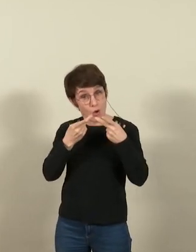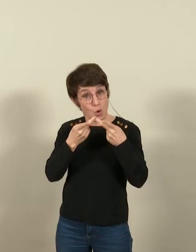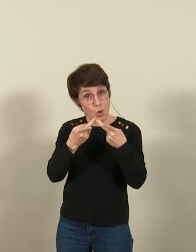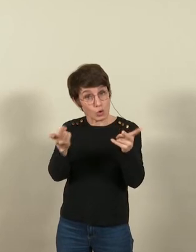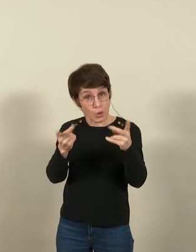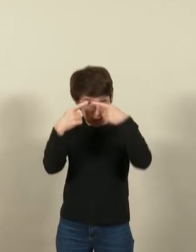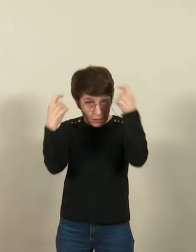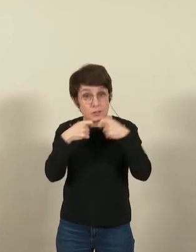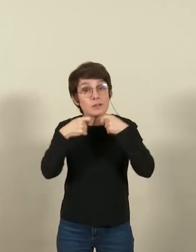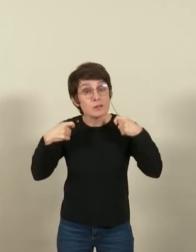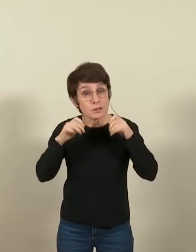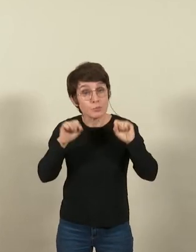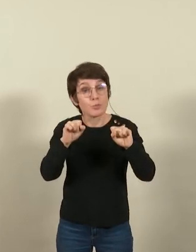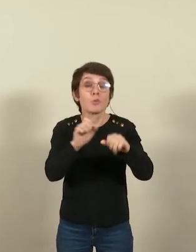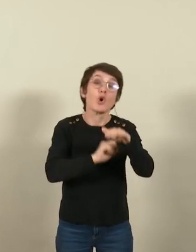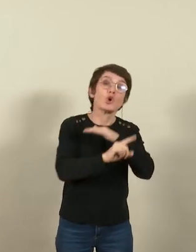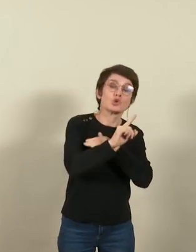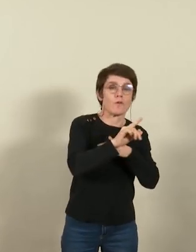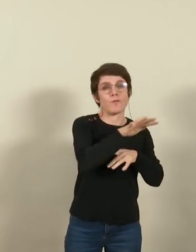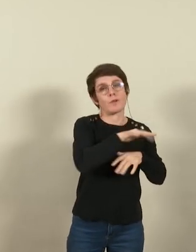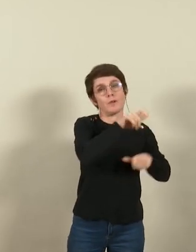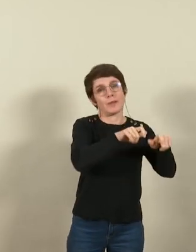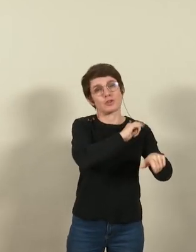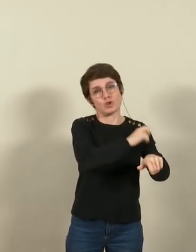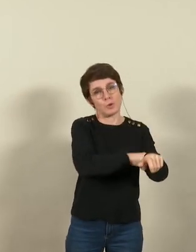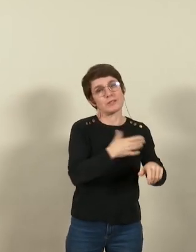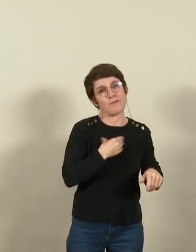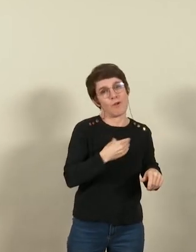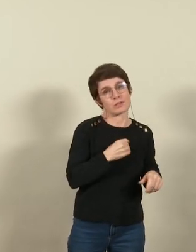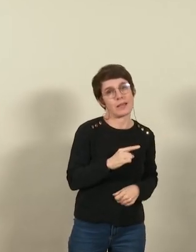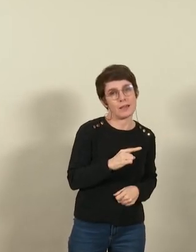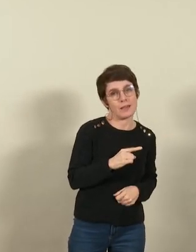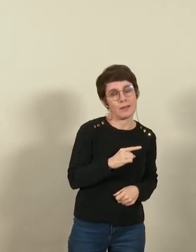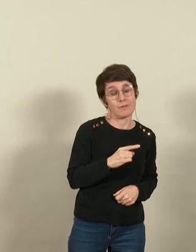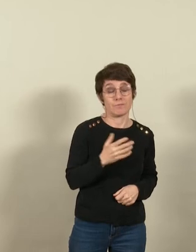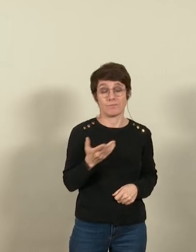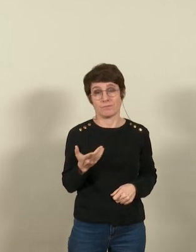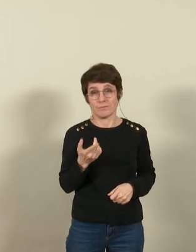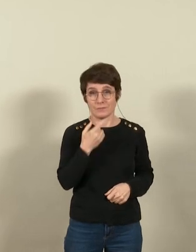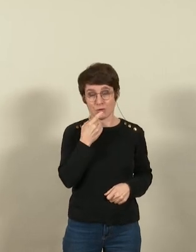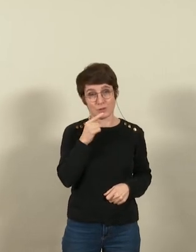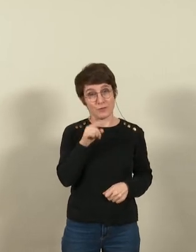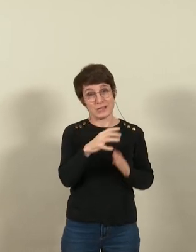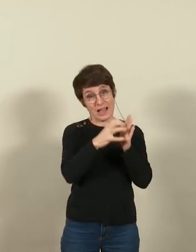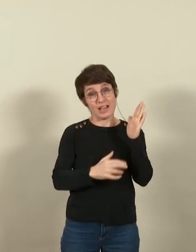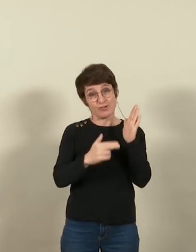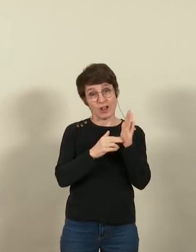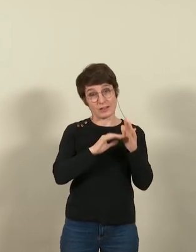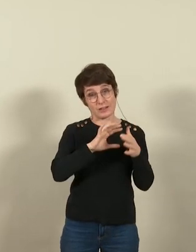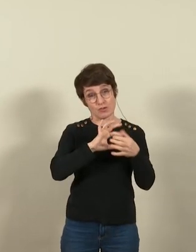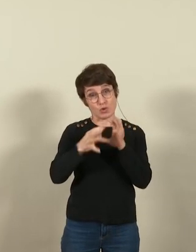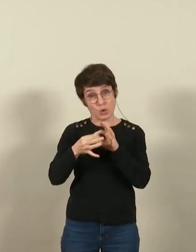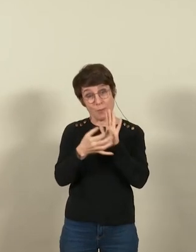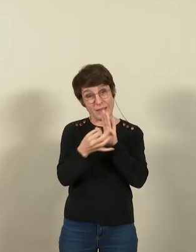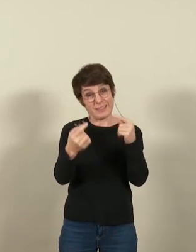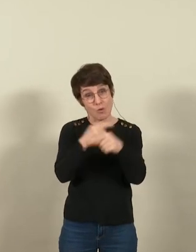autorisés à part pour les athlètes français donc la charte des Jos dit exactement le contraire de ce que Madame B a voulu lui faire dire alors